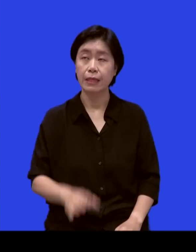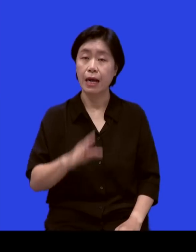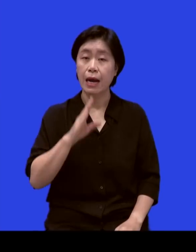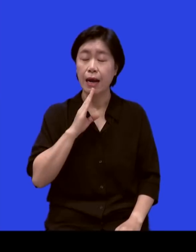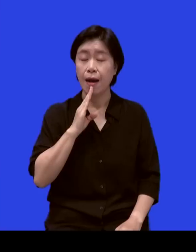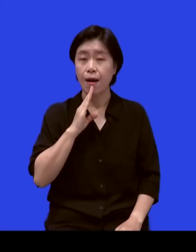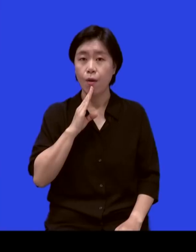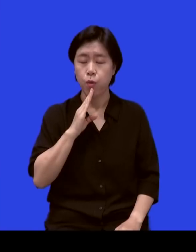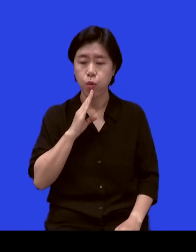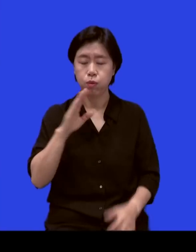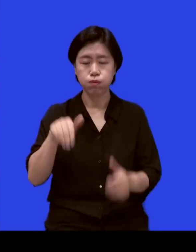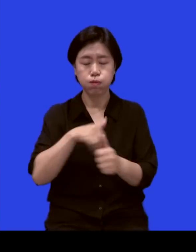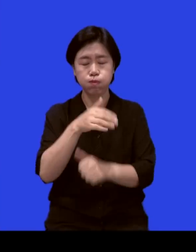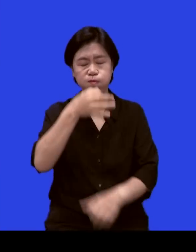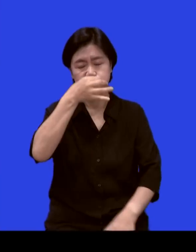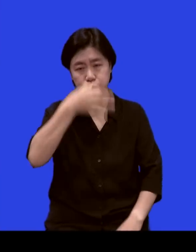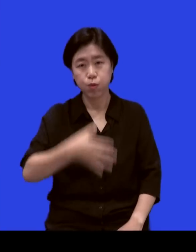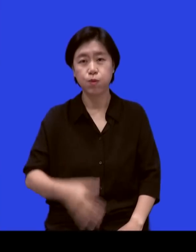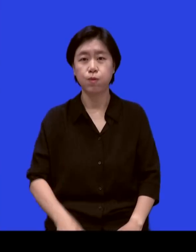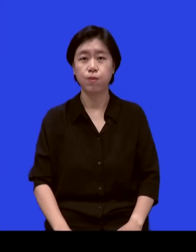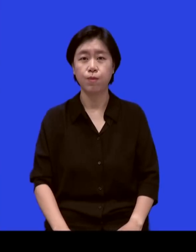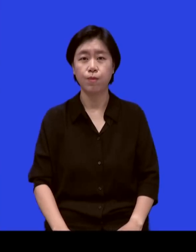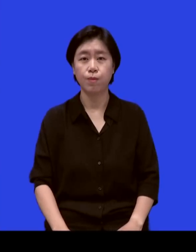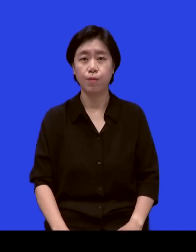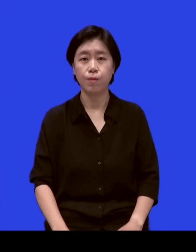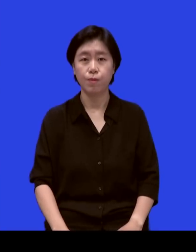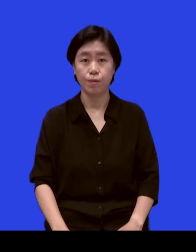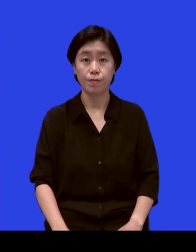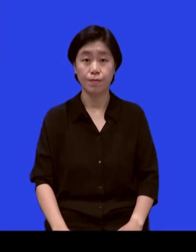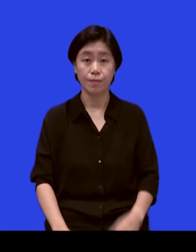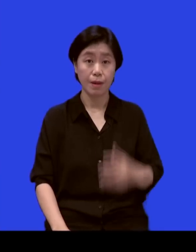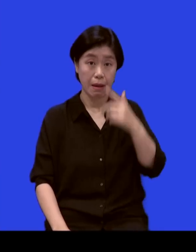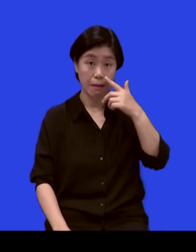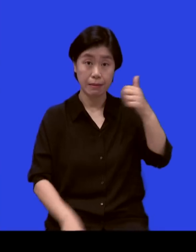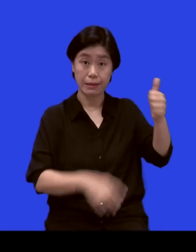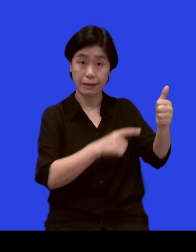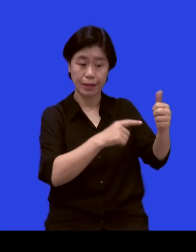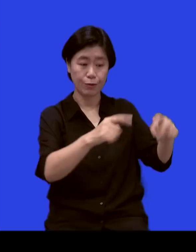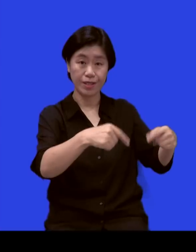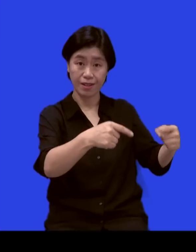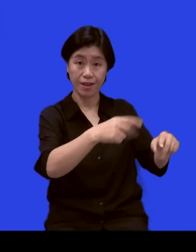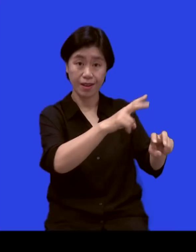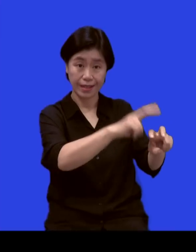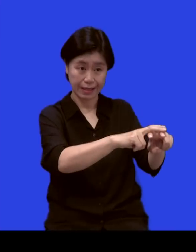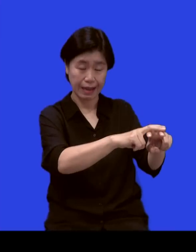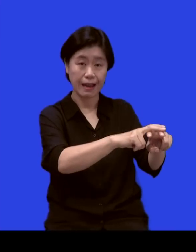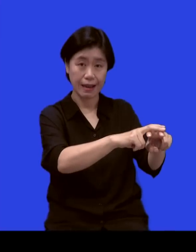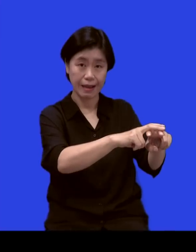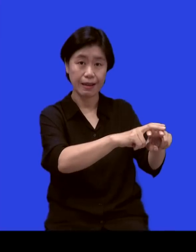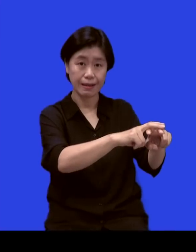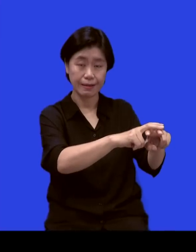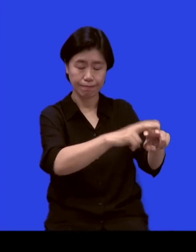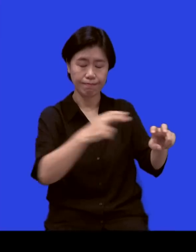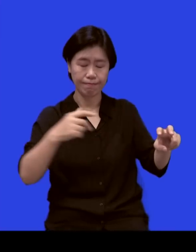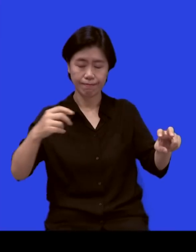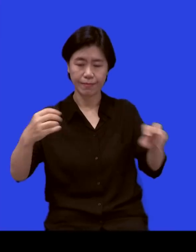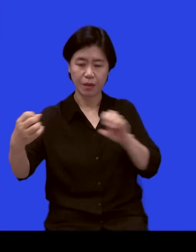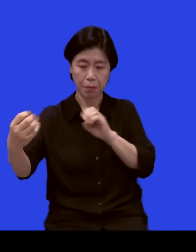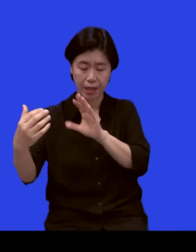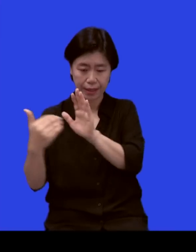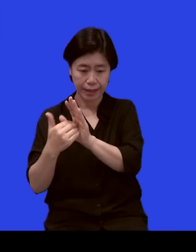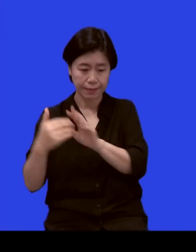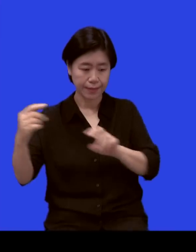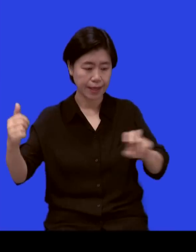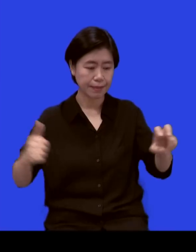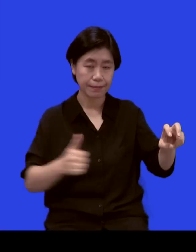정말 너무 힘들더라. 네. 그래서 제가 그 휠체어에 앉아 계시는데 제가 나가서 그랬어요.